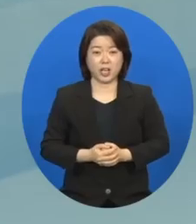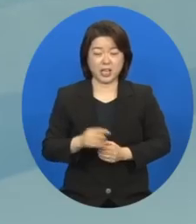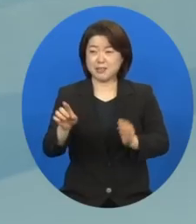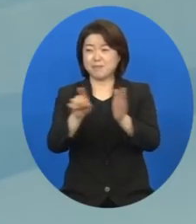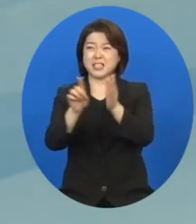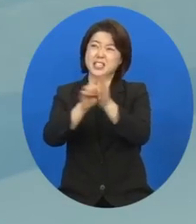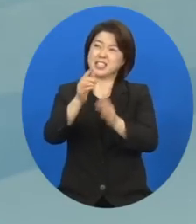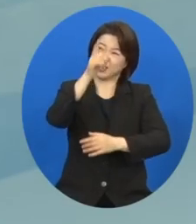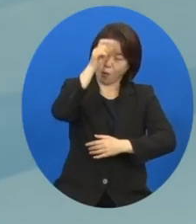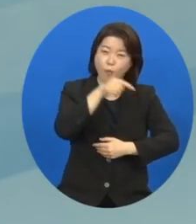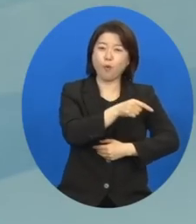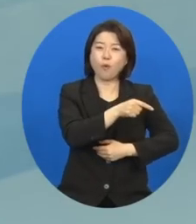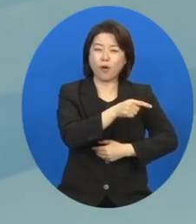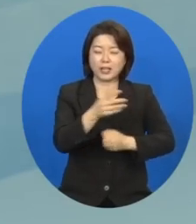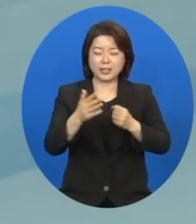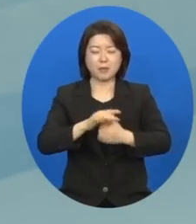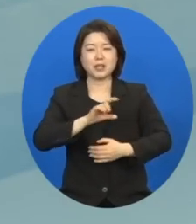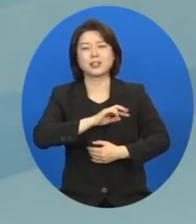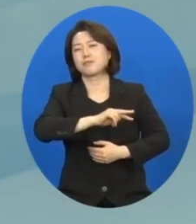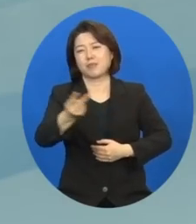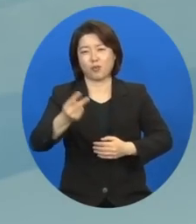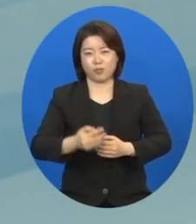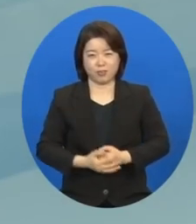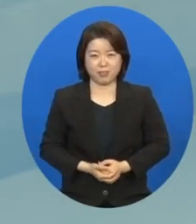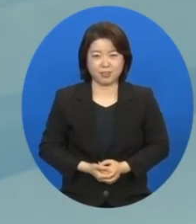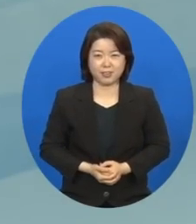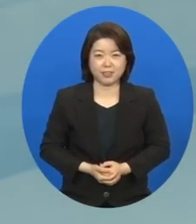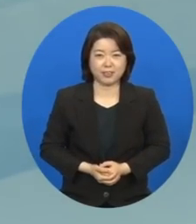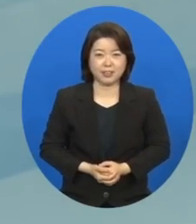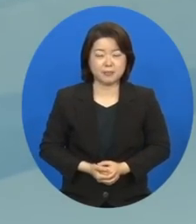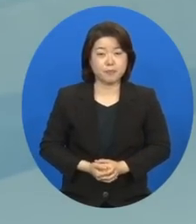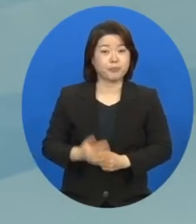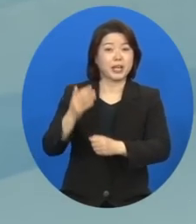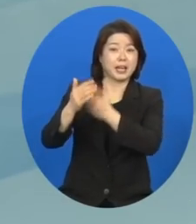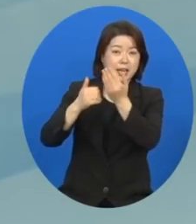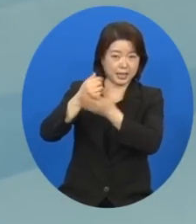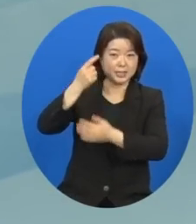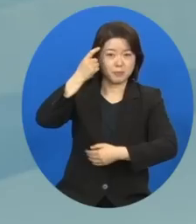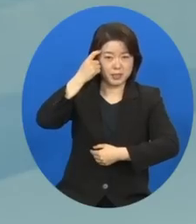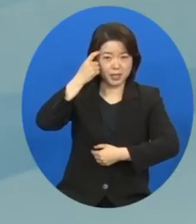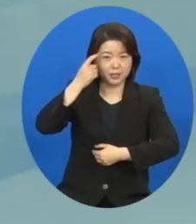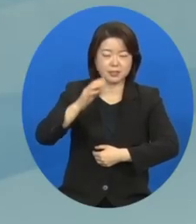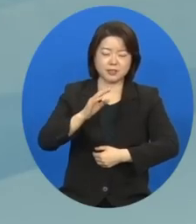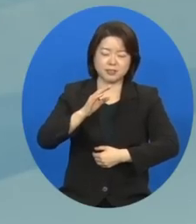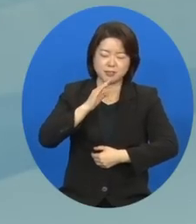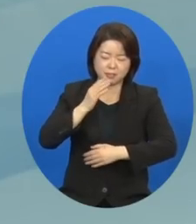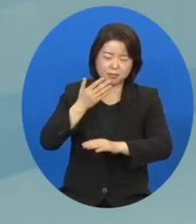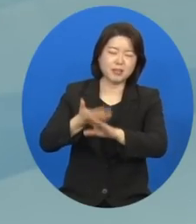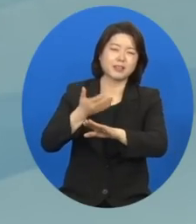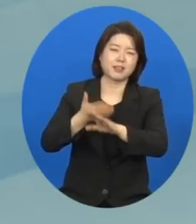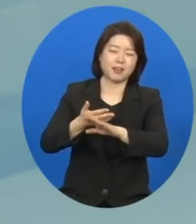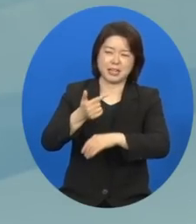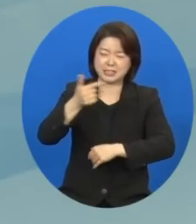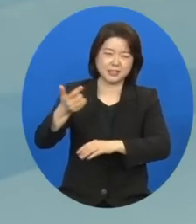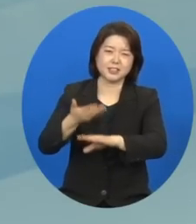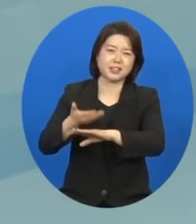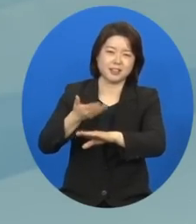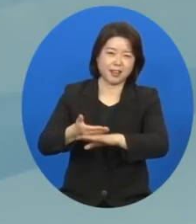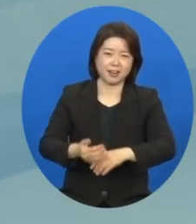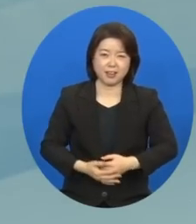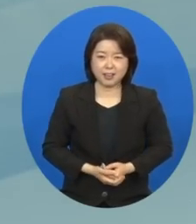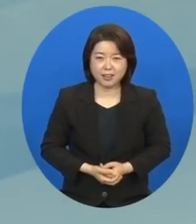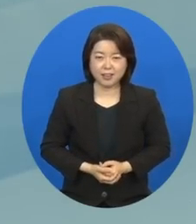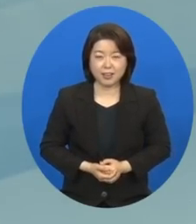믿으니까. 이것이 하나님이 바꾸신 이유입니다. 하나님의 생각은 너무나 다르다는 거예요. 스케일이 다릅니다.